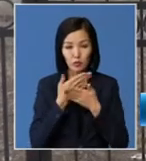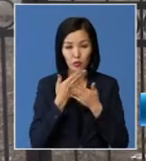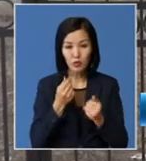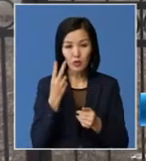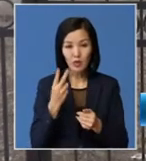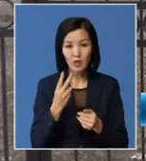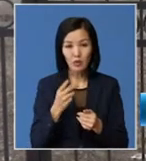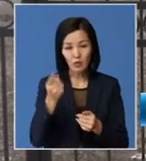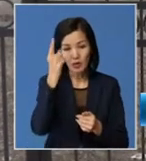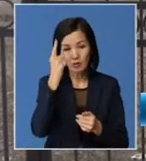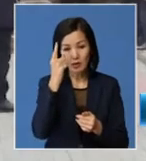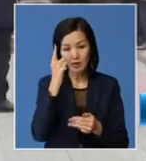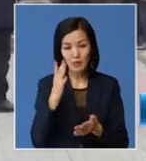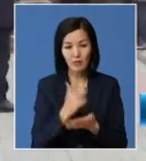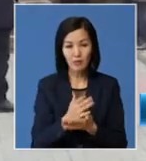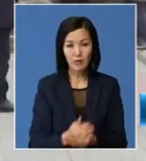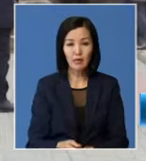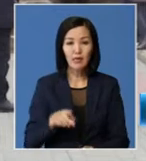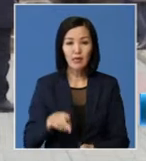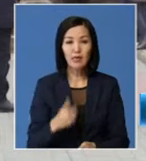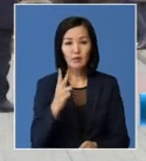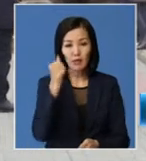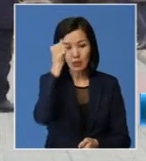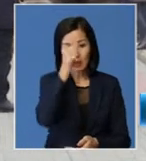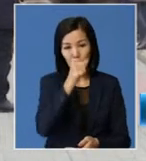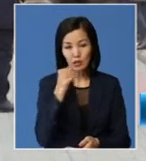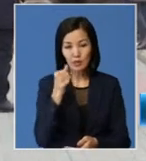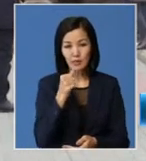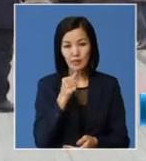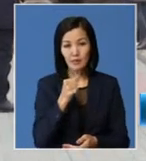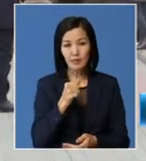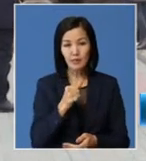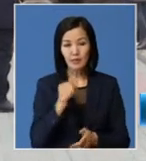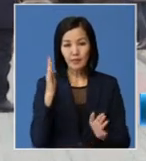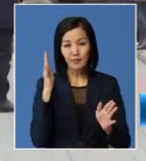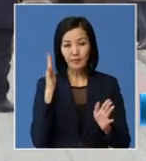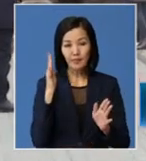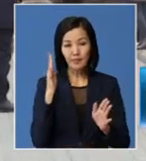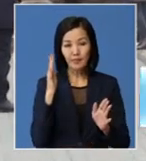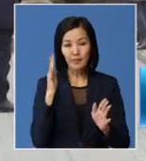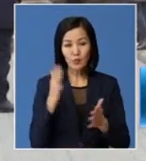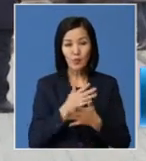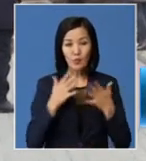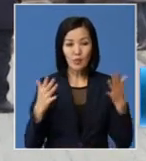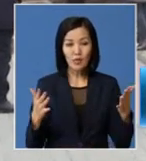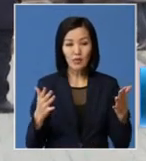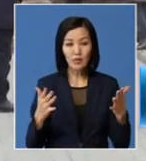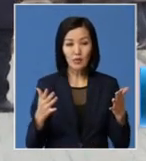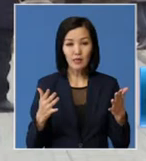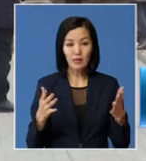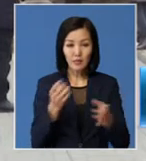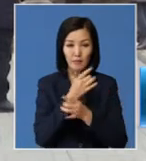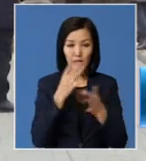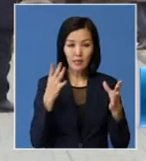екеуі Германияда. 2002 жылы осы мына табиғи мұра бойынша мына үлкен мәдени